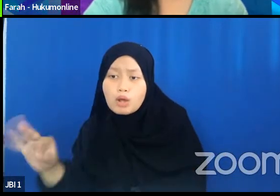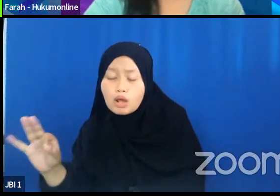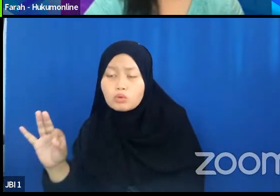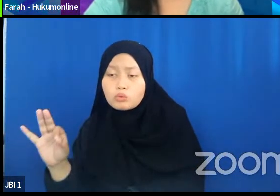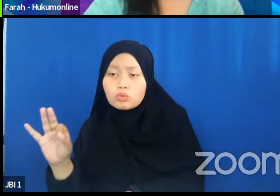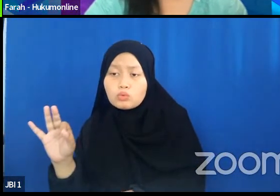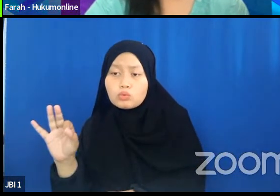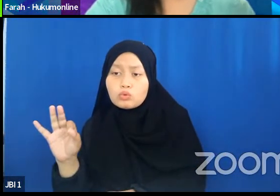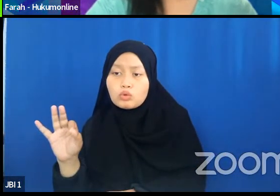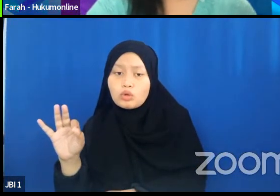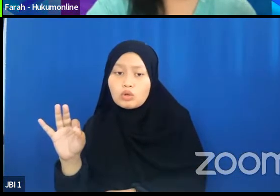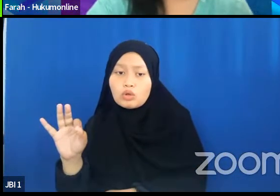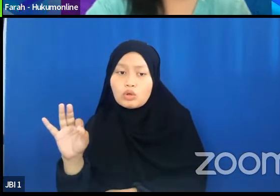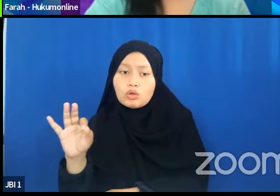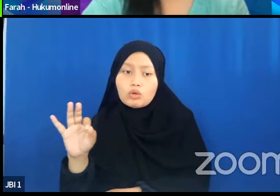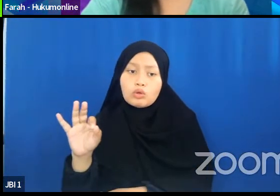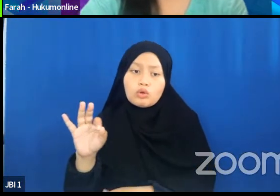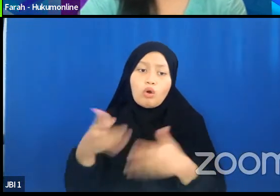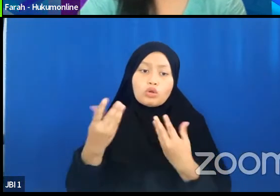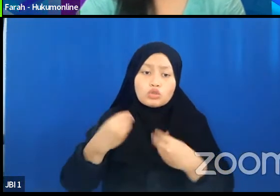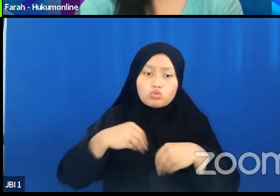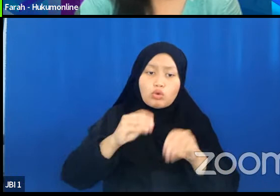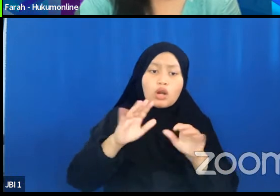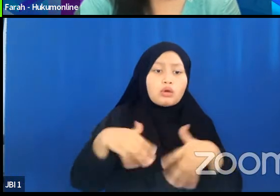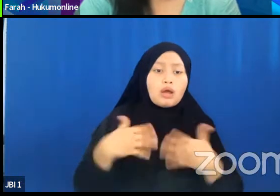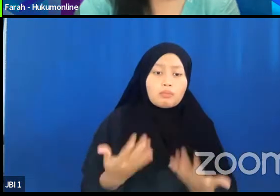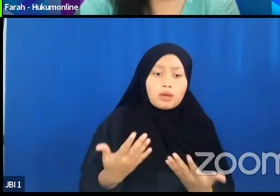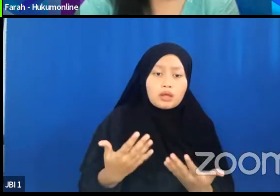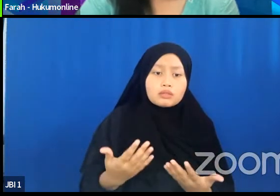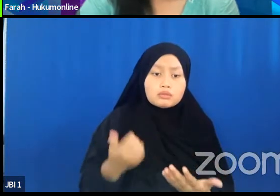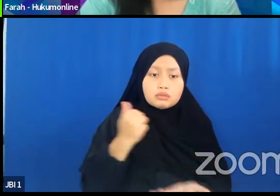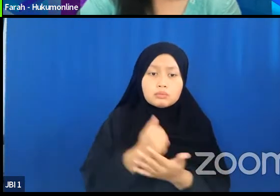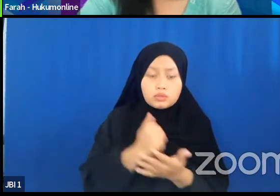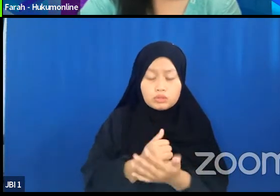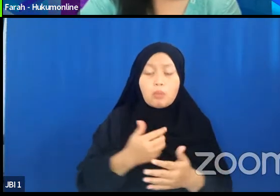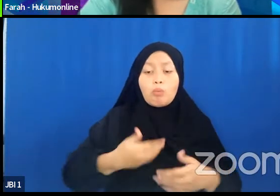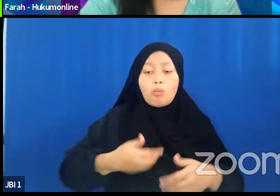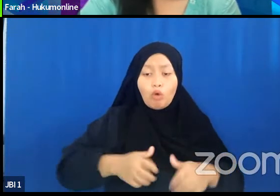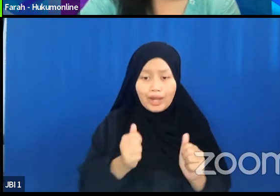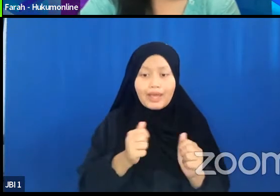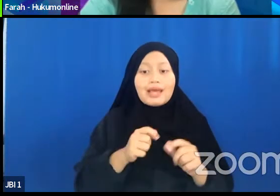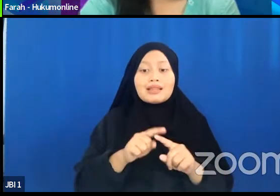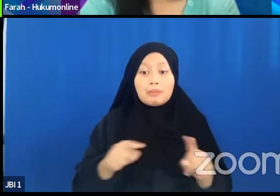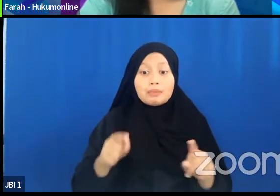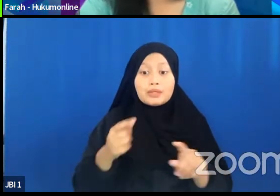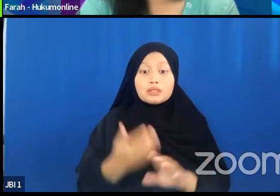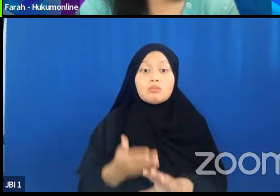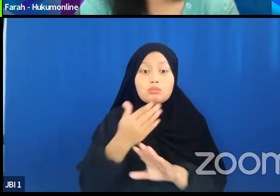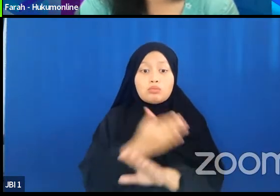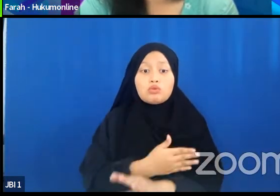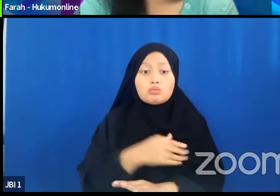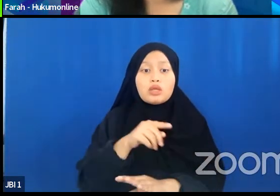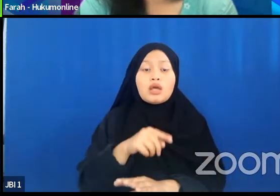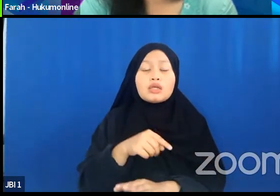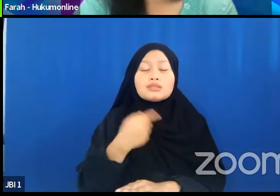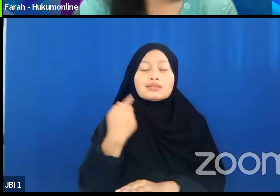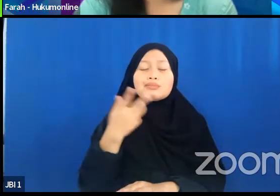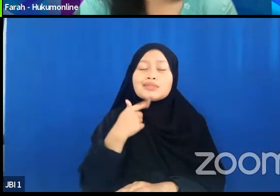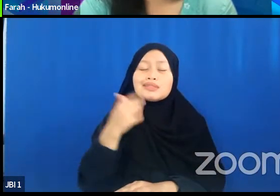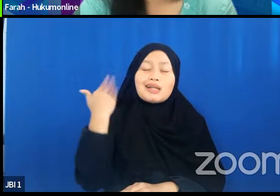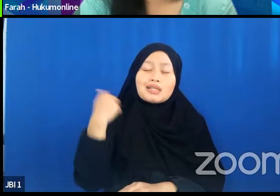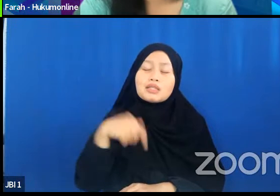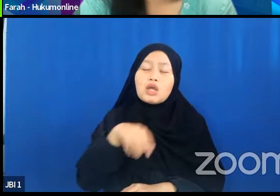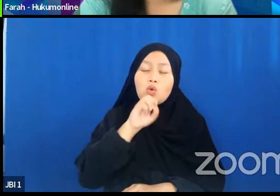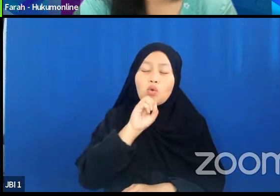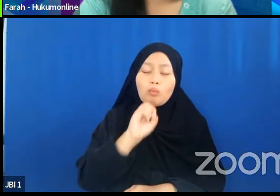data is the oil mau kita jual motif apapun itu sebenarnya boleh-boleh aja asal Aditya sampaikan ada